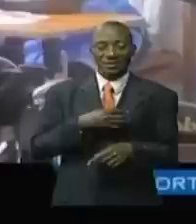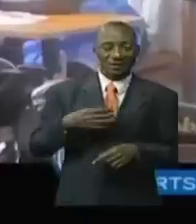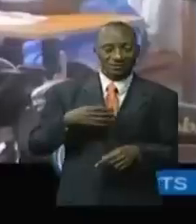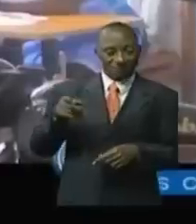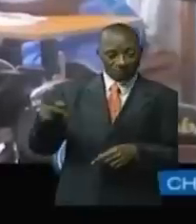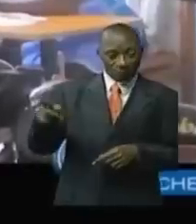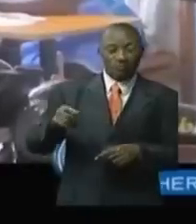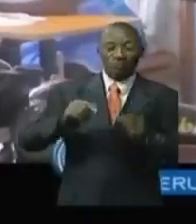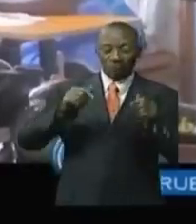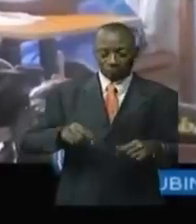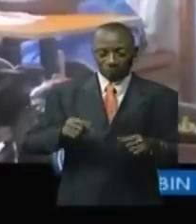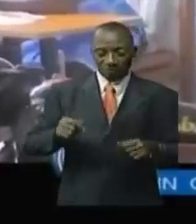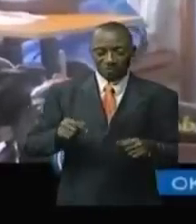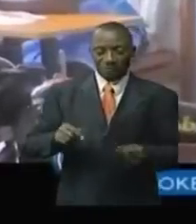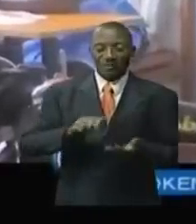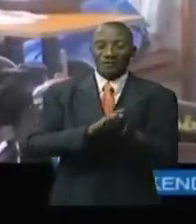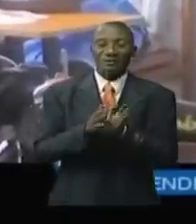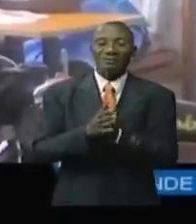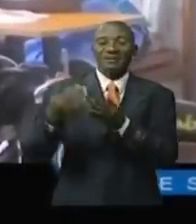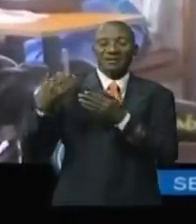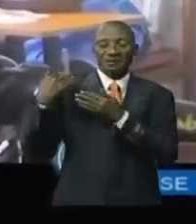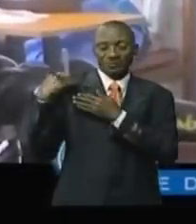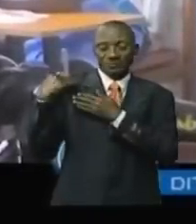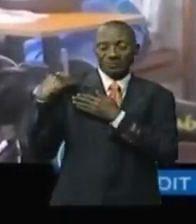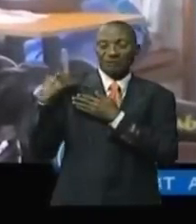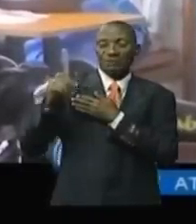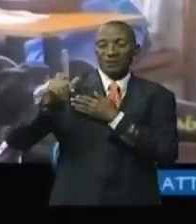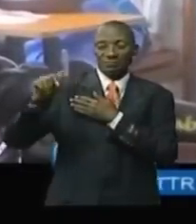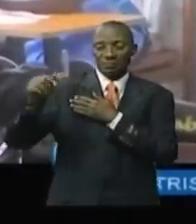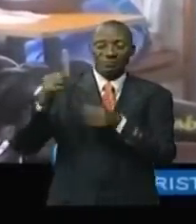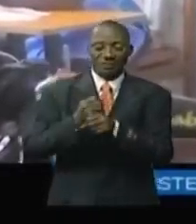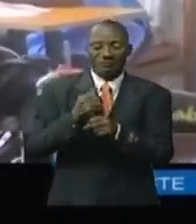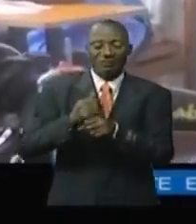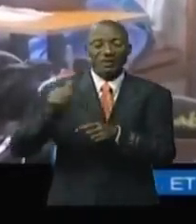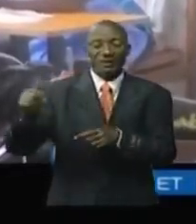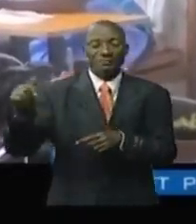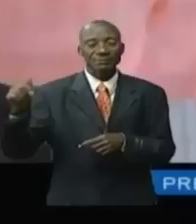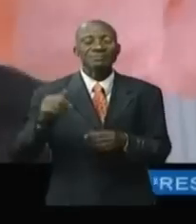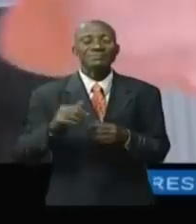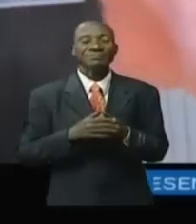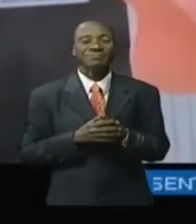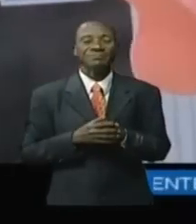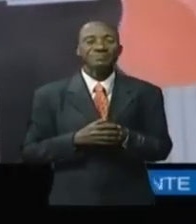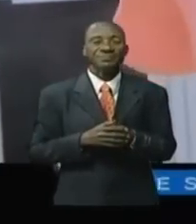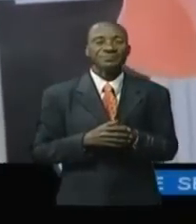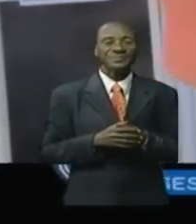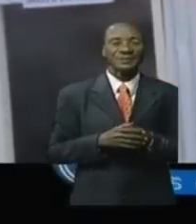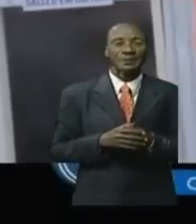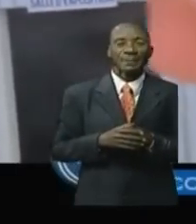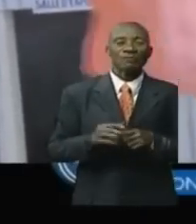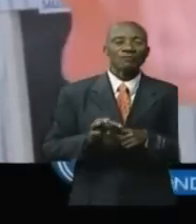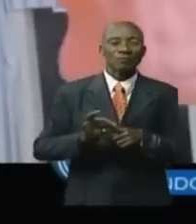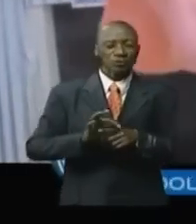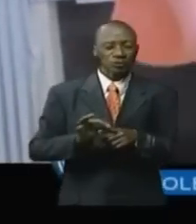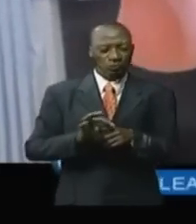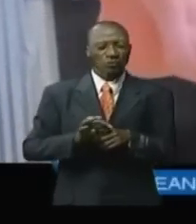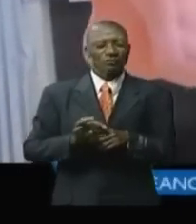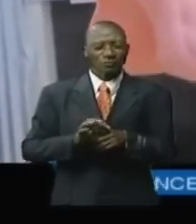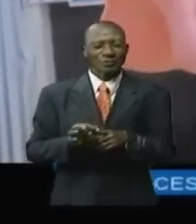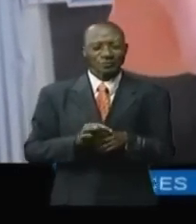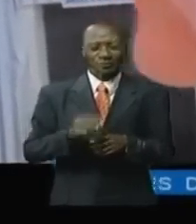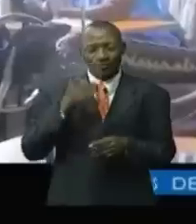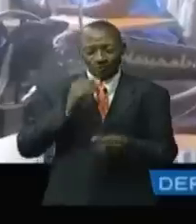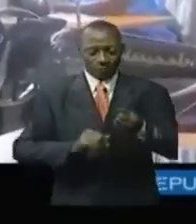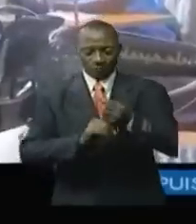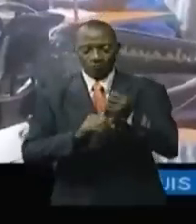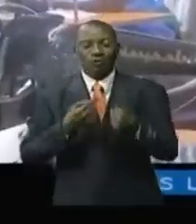autonomie. Cette formation est vraiment importante pour nous. Car depuis que nous avons fui nos villages,